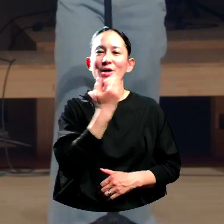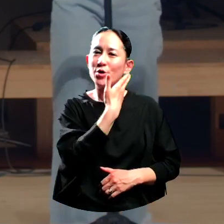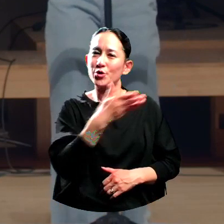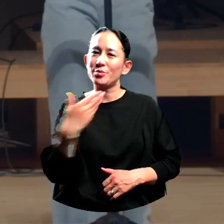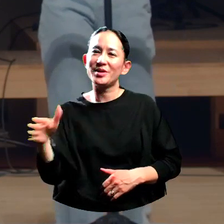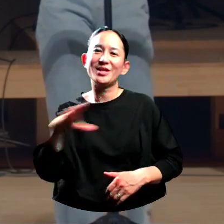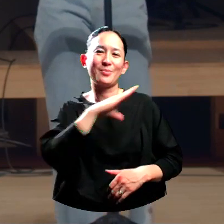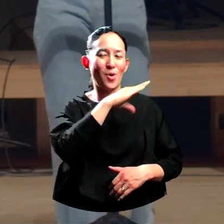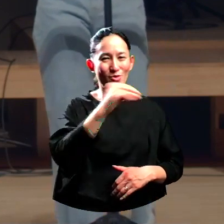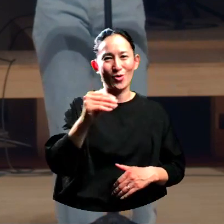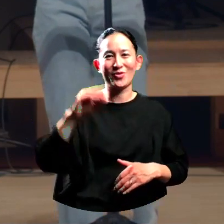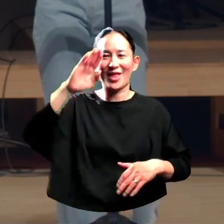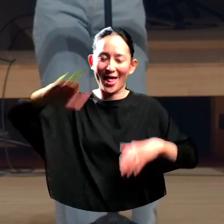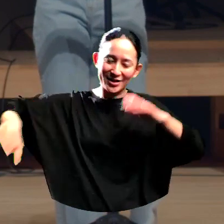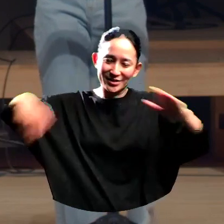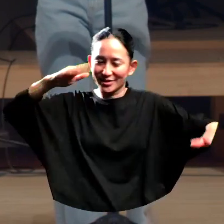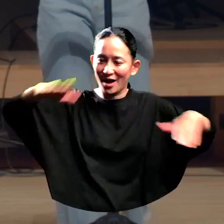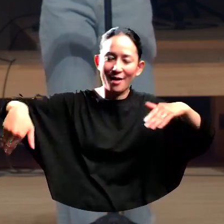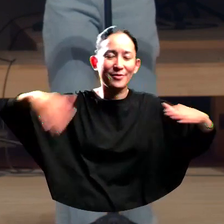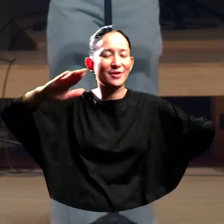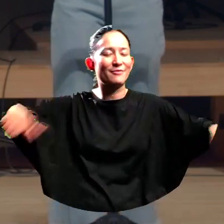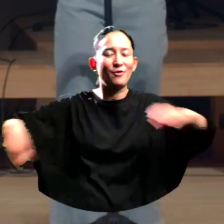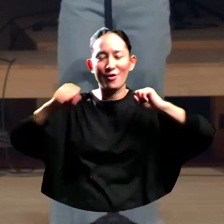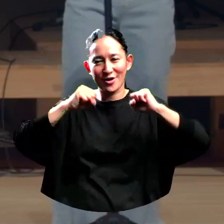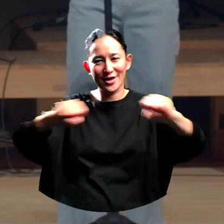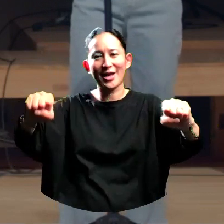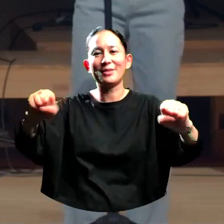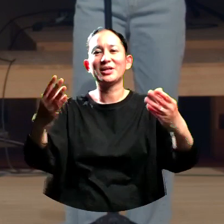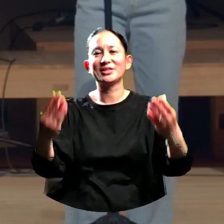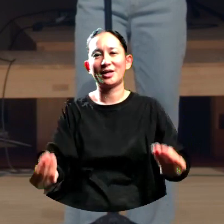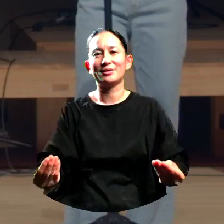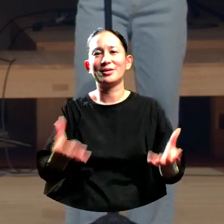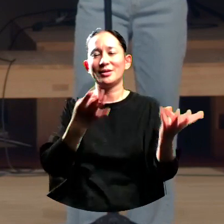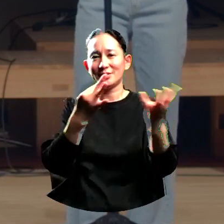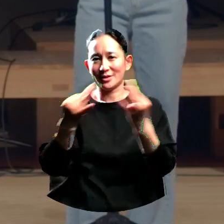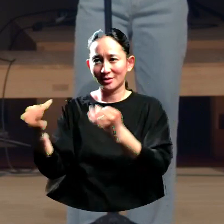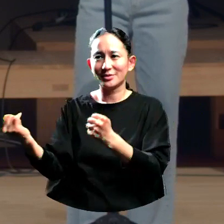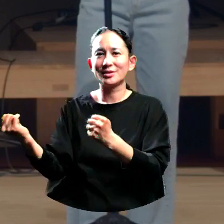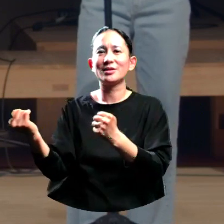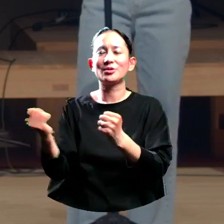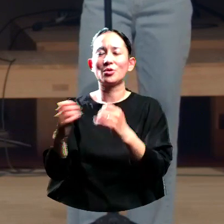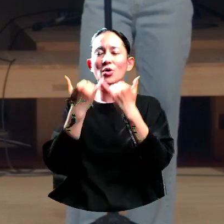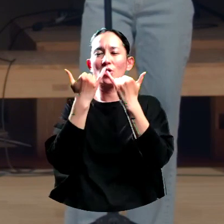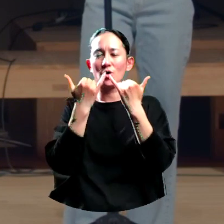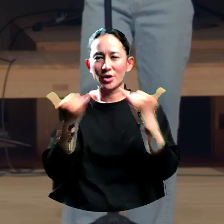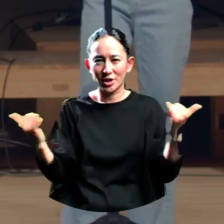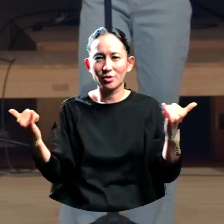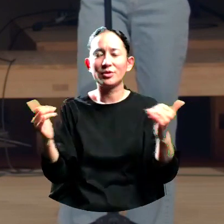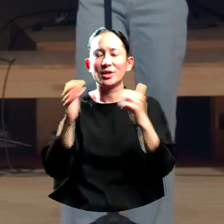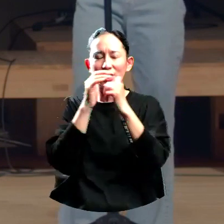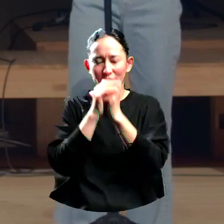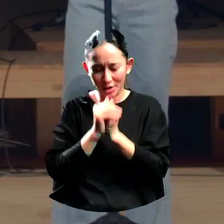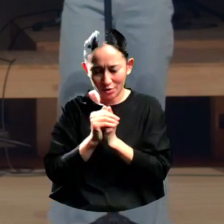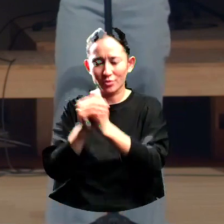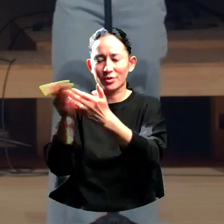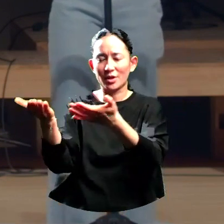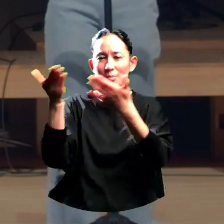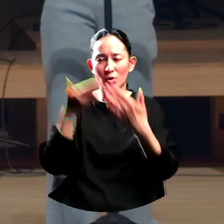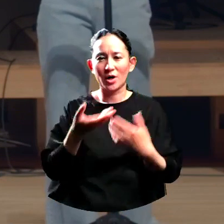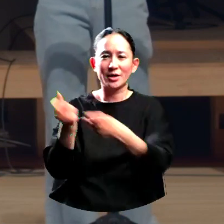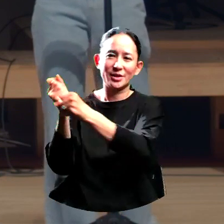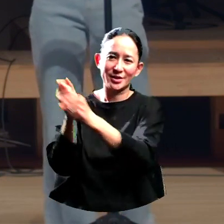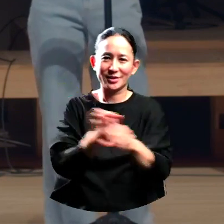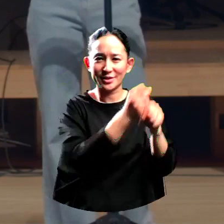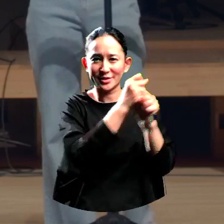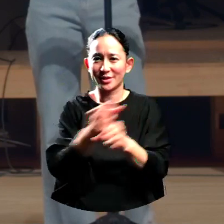the accident, I was back in the ocean surfing again. たくさんの人に応援していただいて、世界中の人にお祈りしていただいて、再起